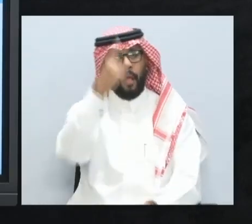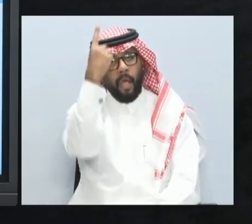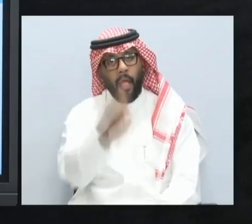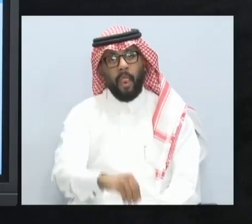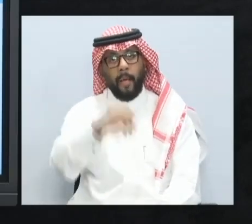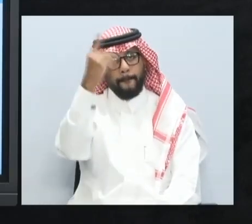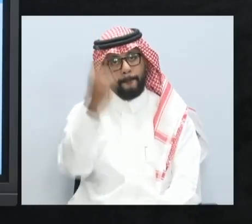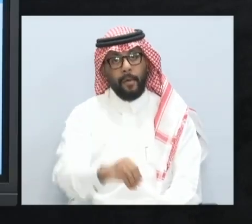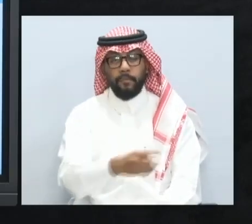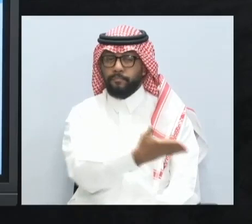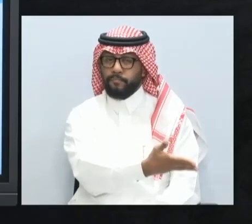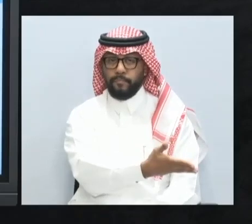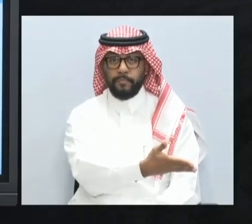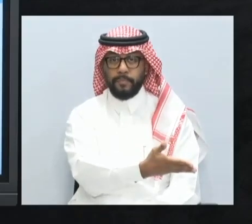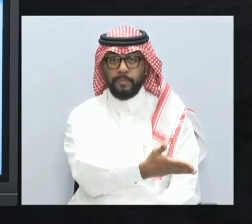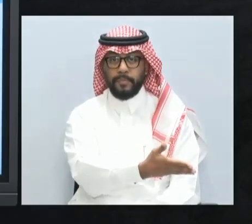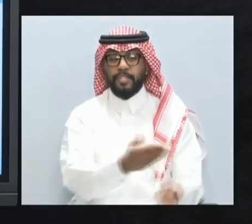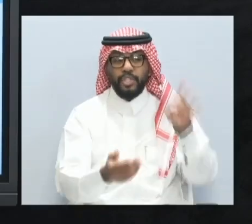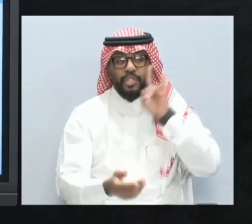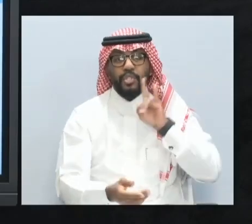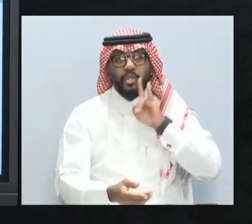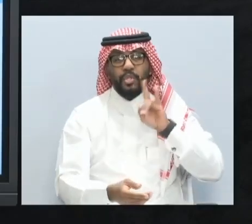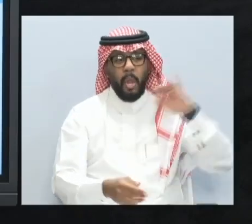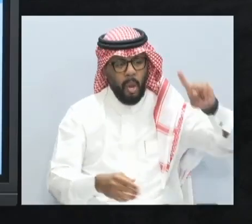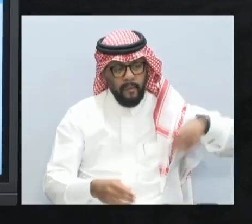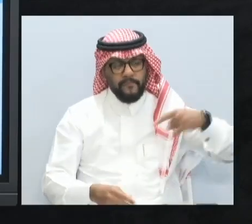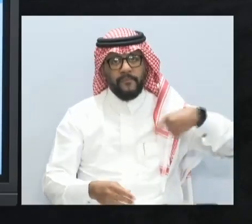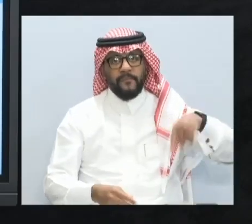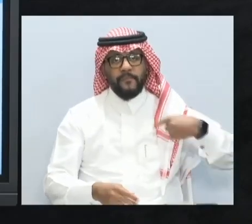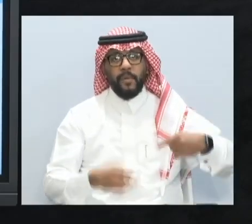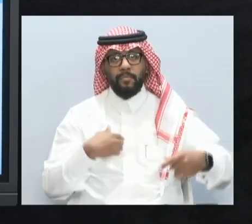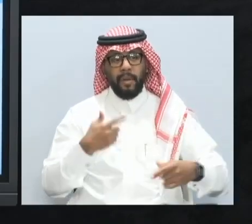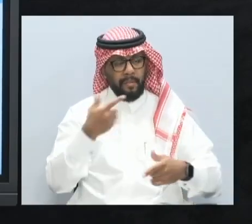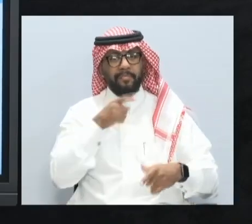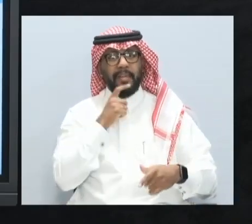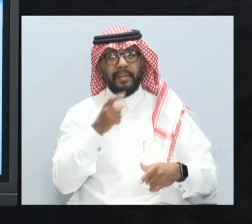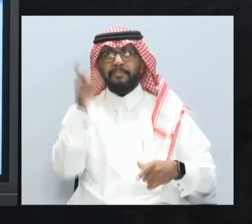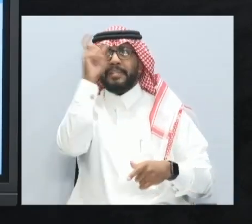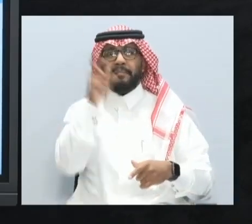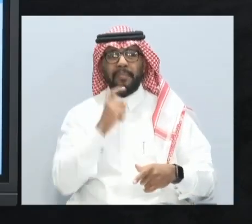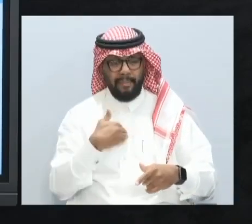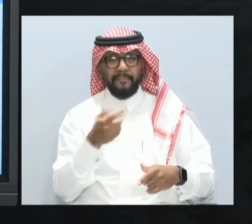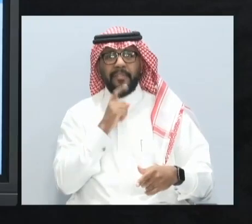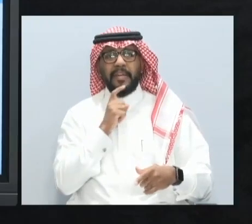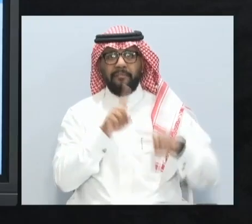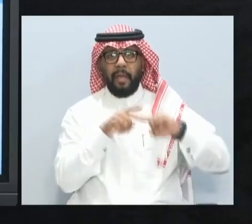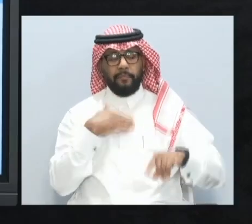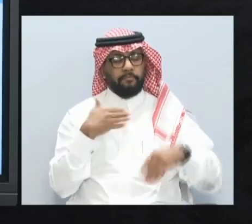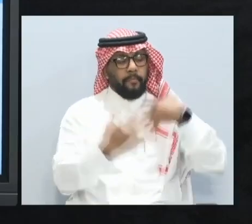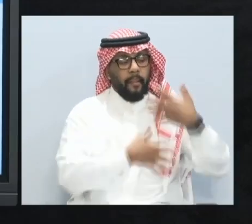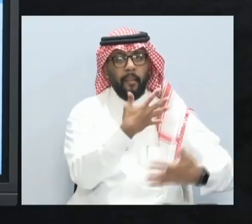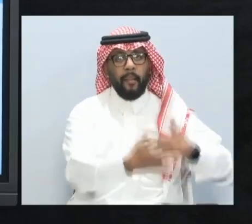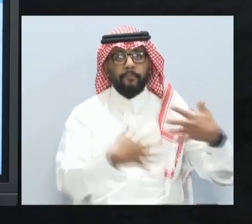وغيرها من الشياطين الذي يستعين هذا الساحر بهؤلاء الشياطين من خلال التقرب فاذا قرب هذه القرابين